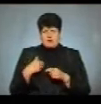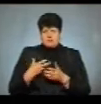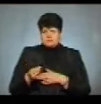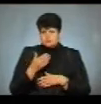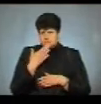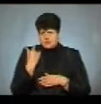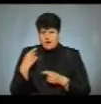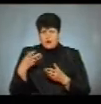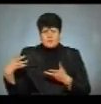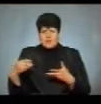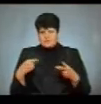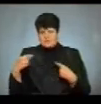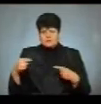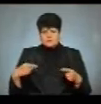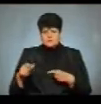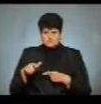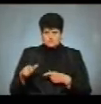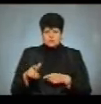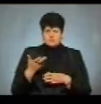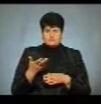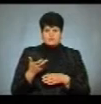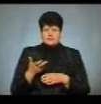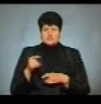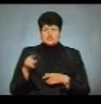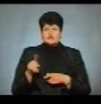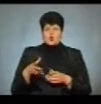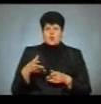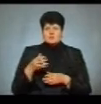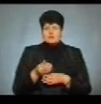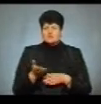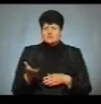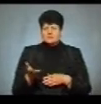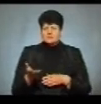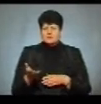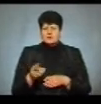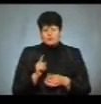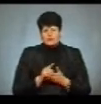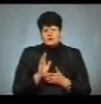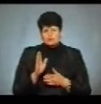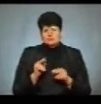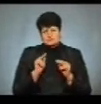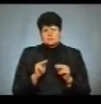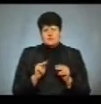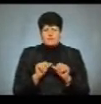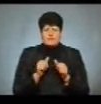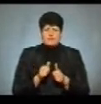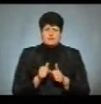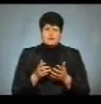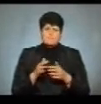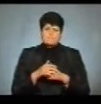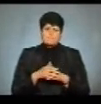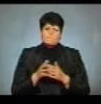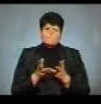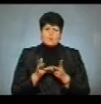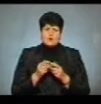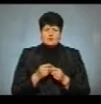оплачую, а оплачують інші мешканці, коли ті, що оплачують тепломережам. Ну, має бути справедливість. По формулі там порахується